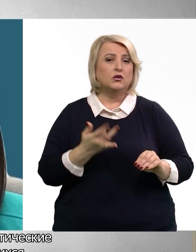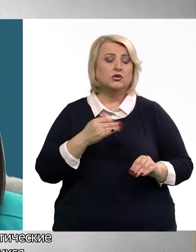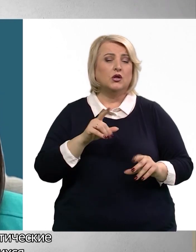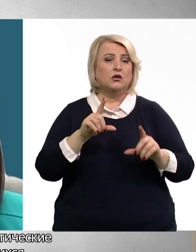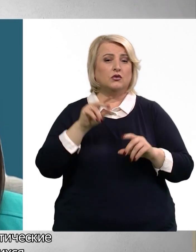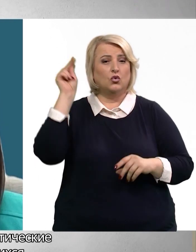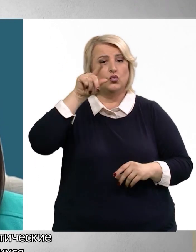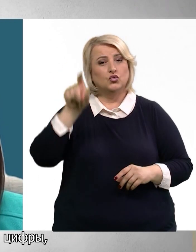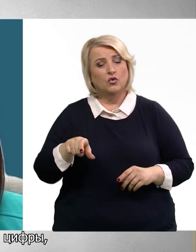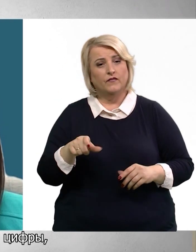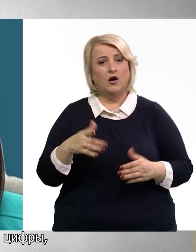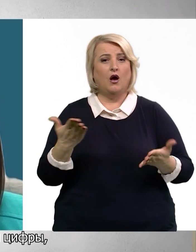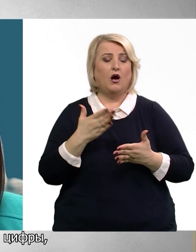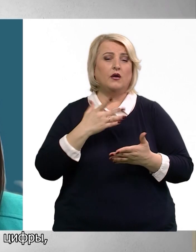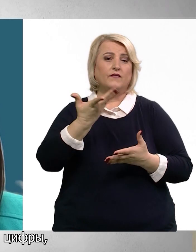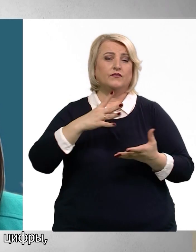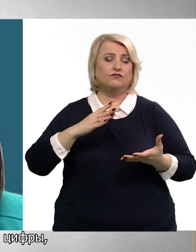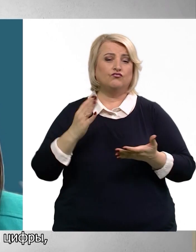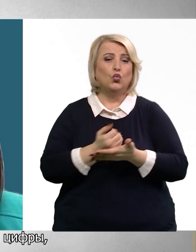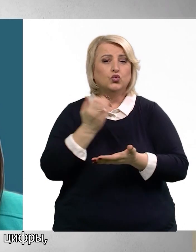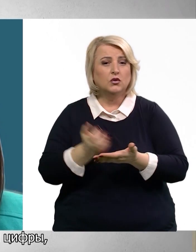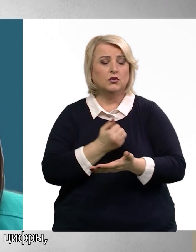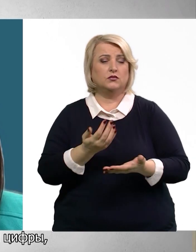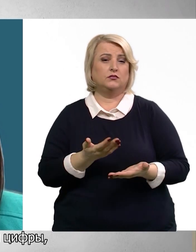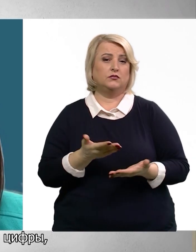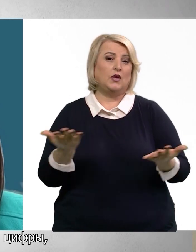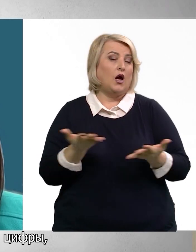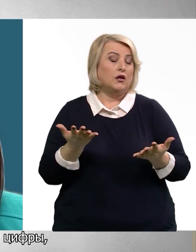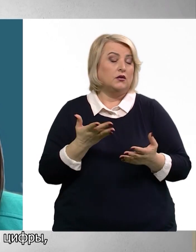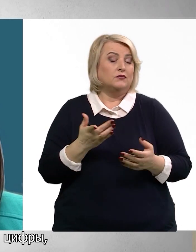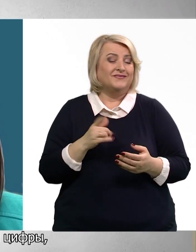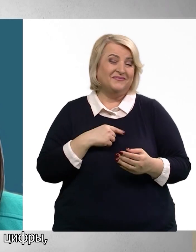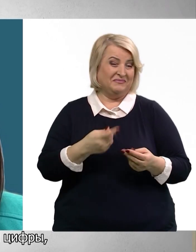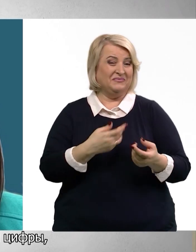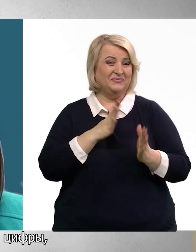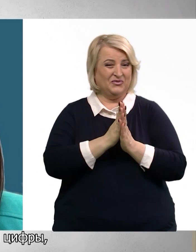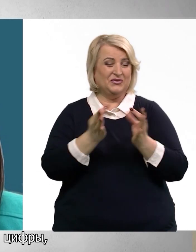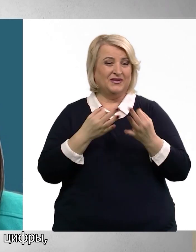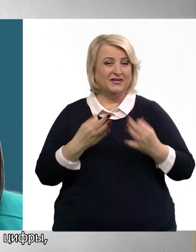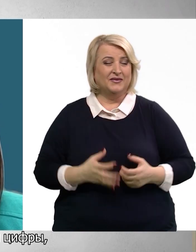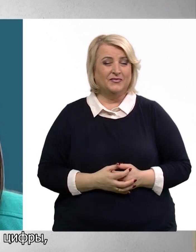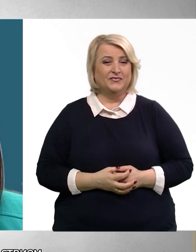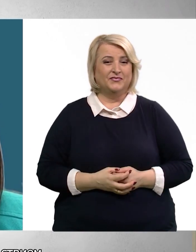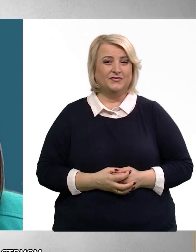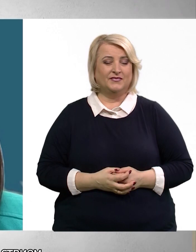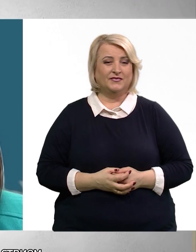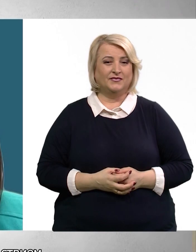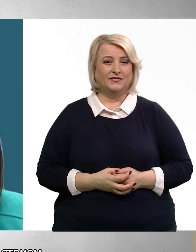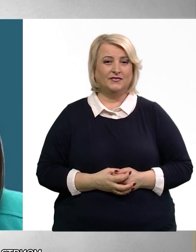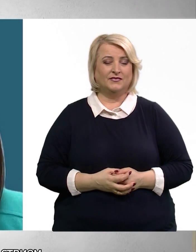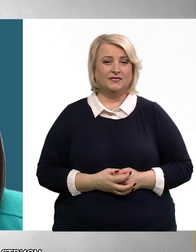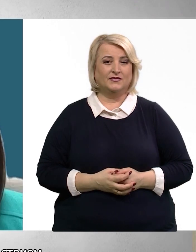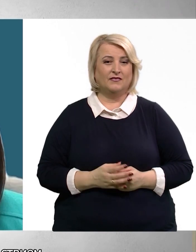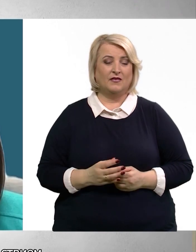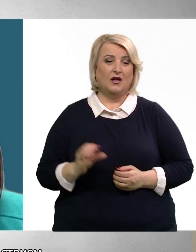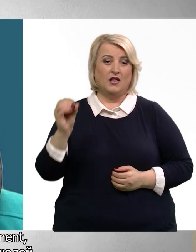despre câți elevi sau care sunt performanțele lor și care ar fi aceste cifre să ne entuziasmeze. Sigur,